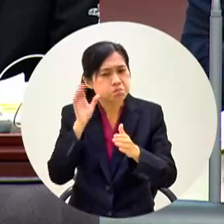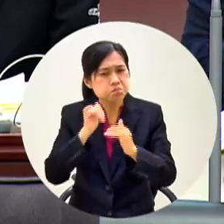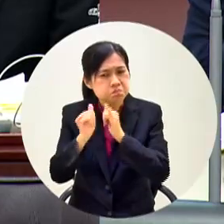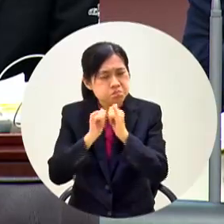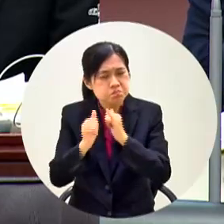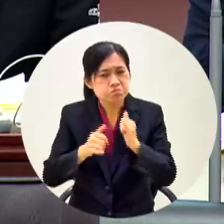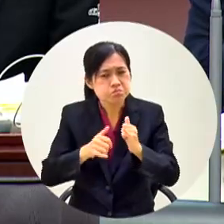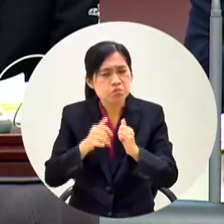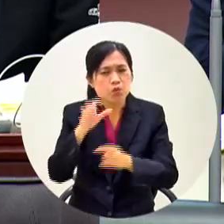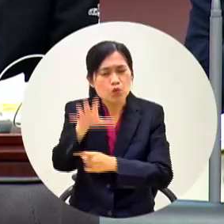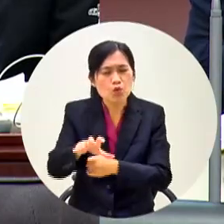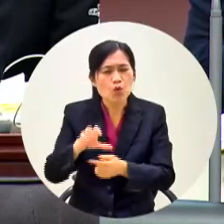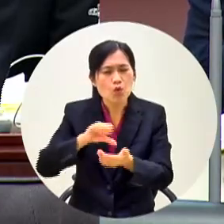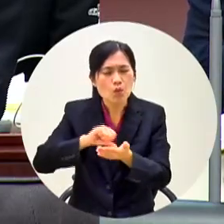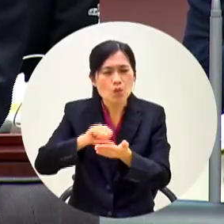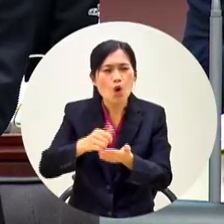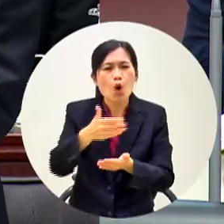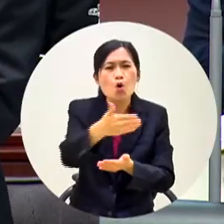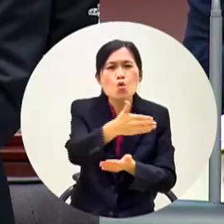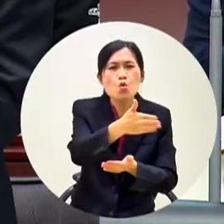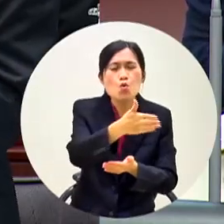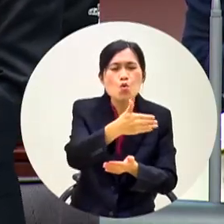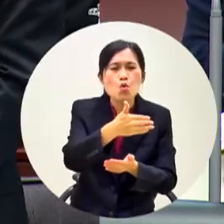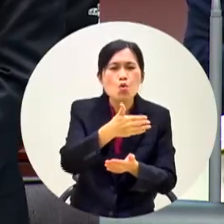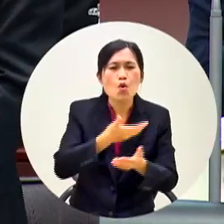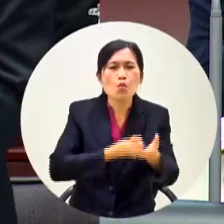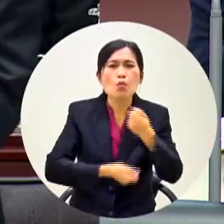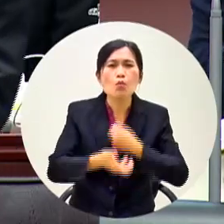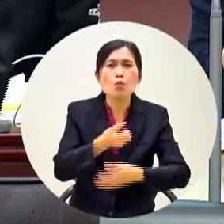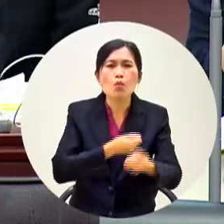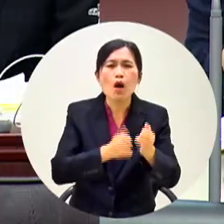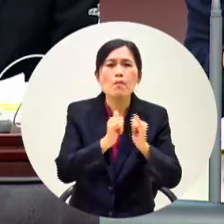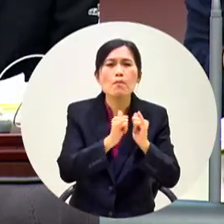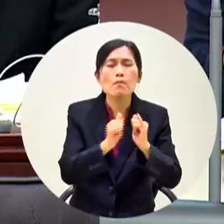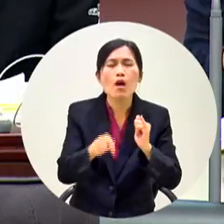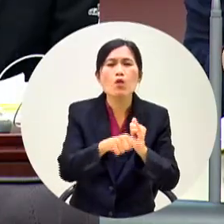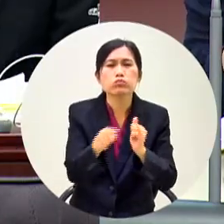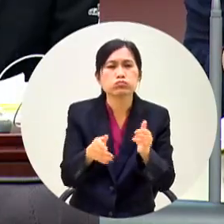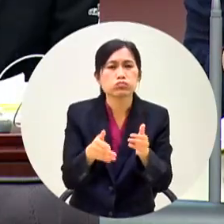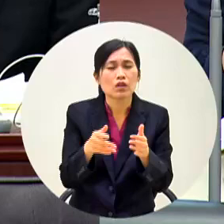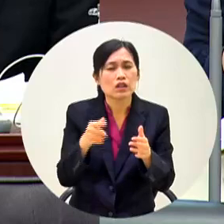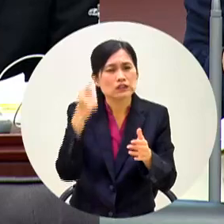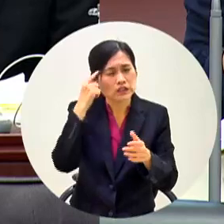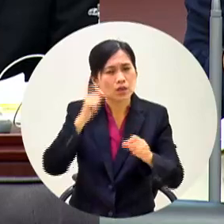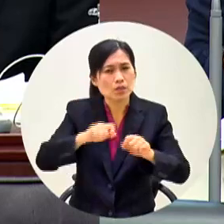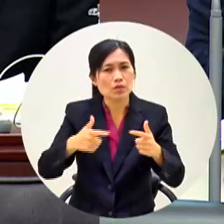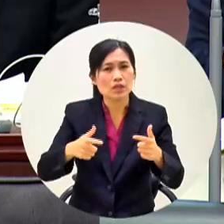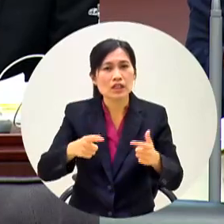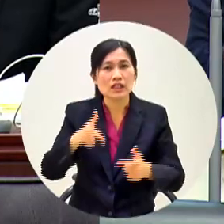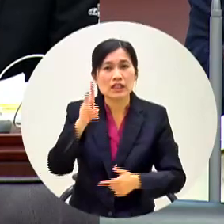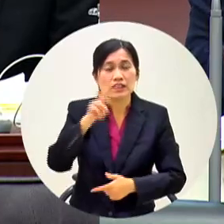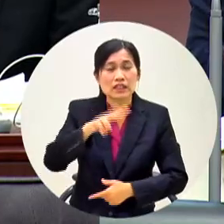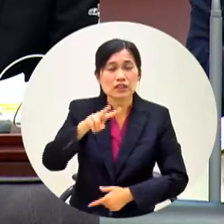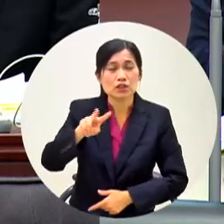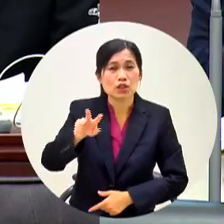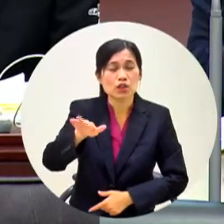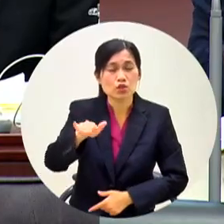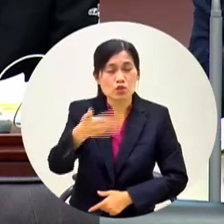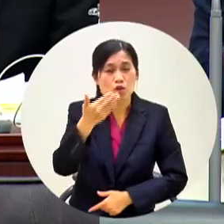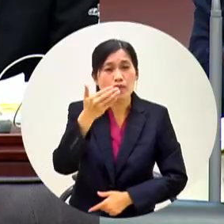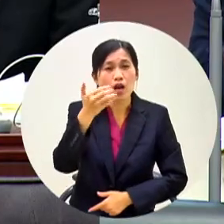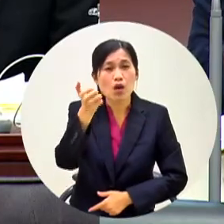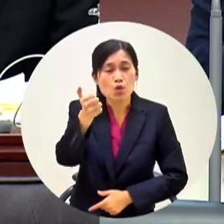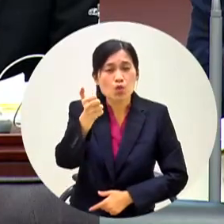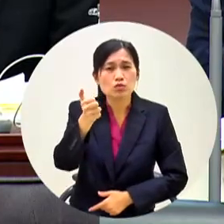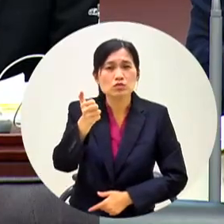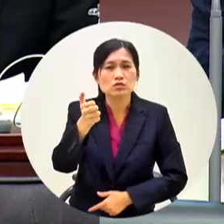分、渔民的部分、哦、其实他们都有他们的看法。类似像渔民的部分，其实有2950位渔民在大林埔凤鼻头